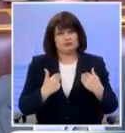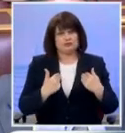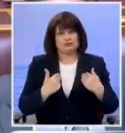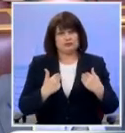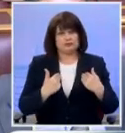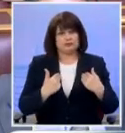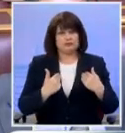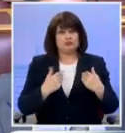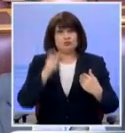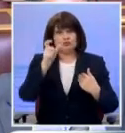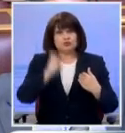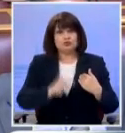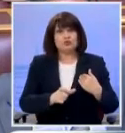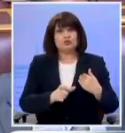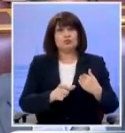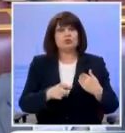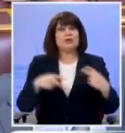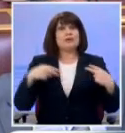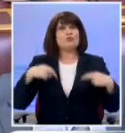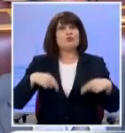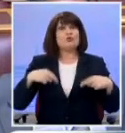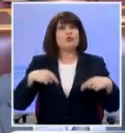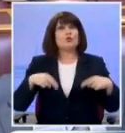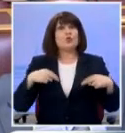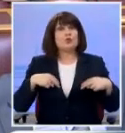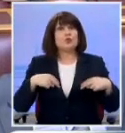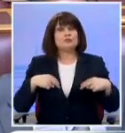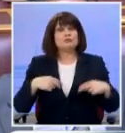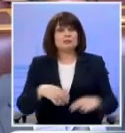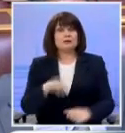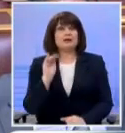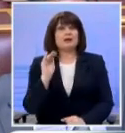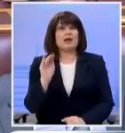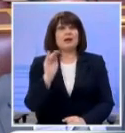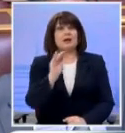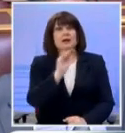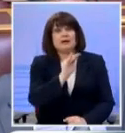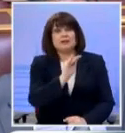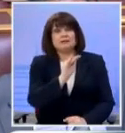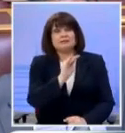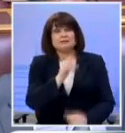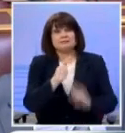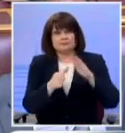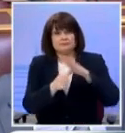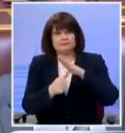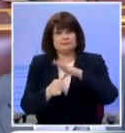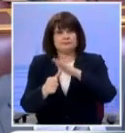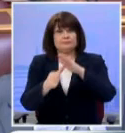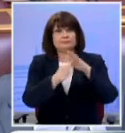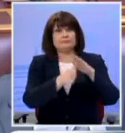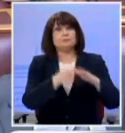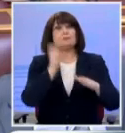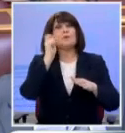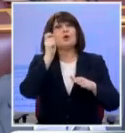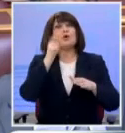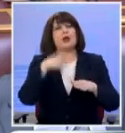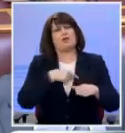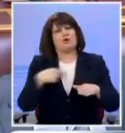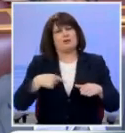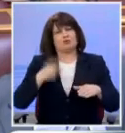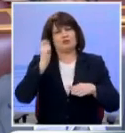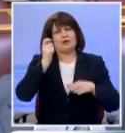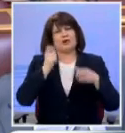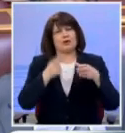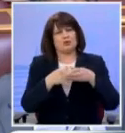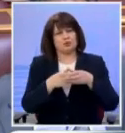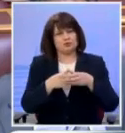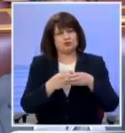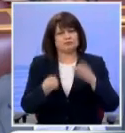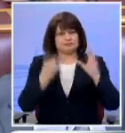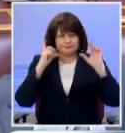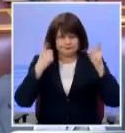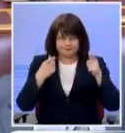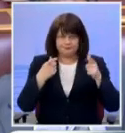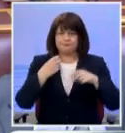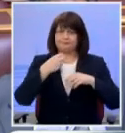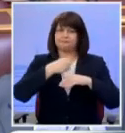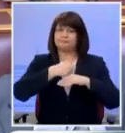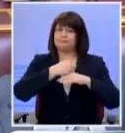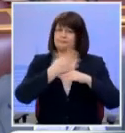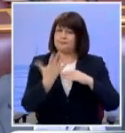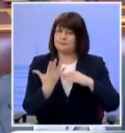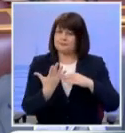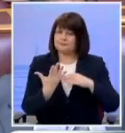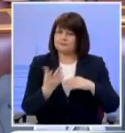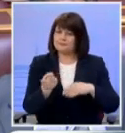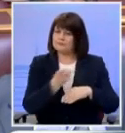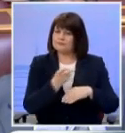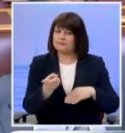κυρίου Υπουργού να καλέσει και τους προέδρους των πολιτικών κομμάτων της Νέας Δημοκρατίας και του ΠΑΣΟΚ